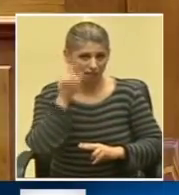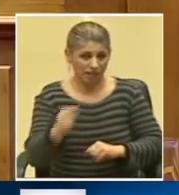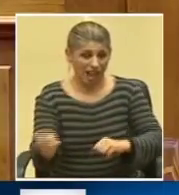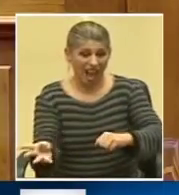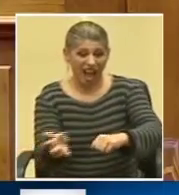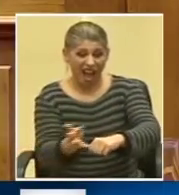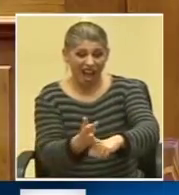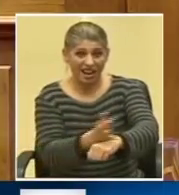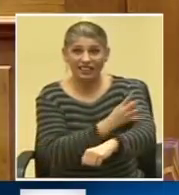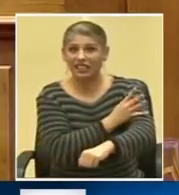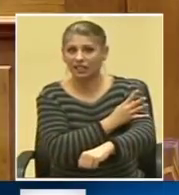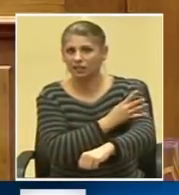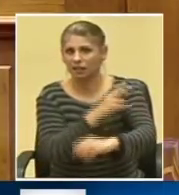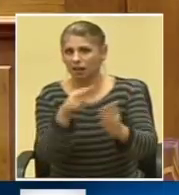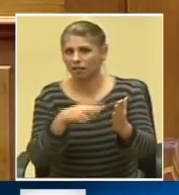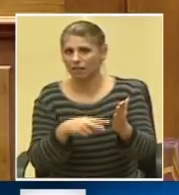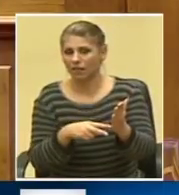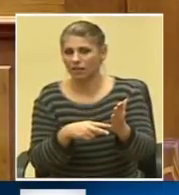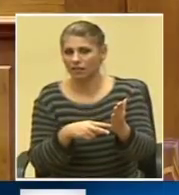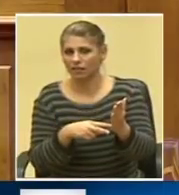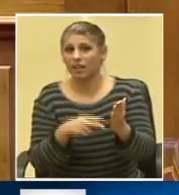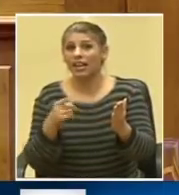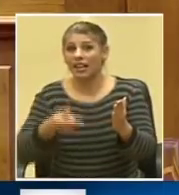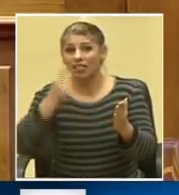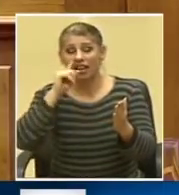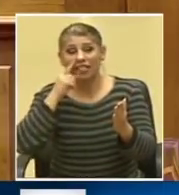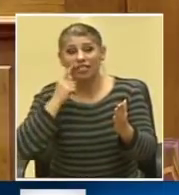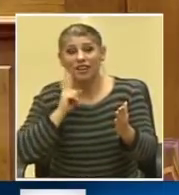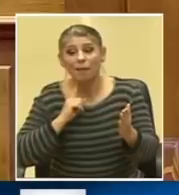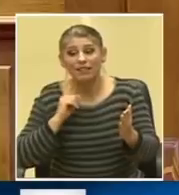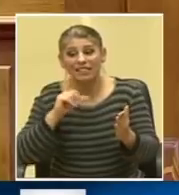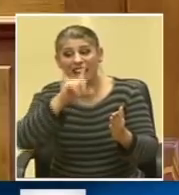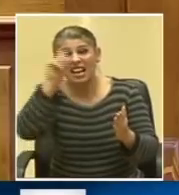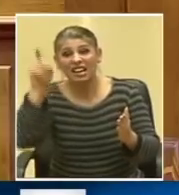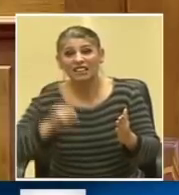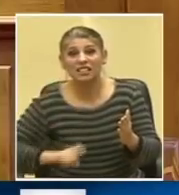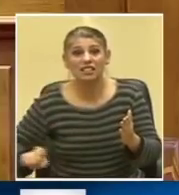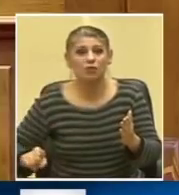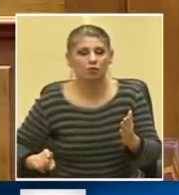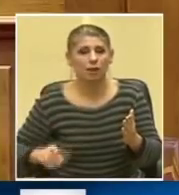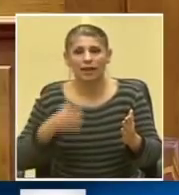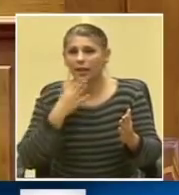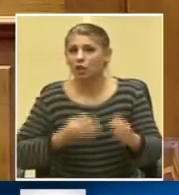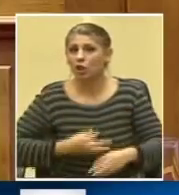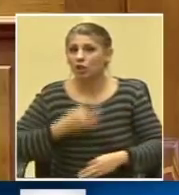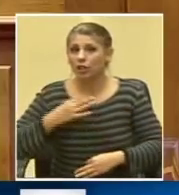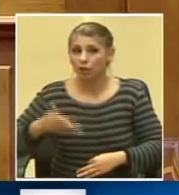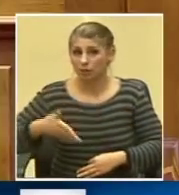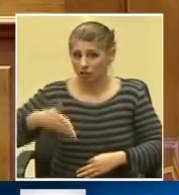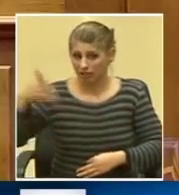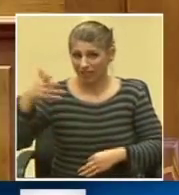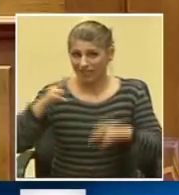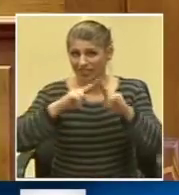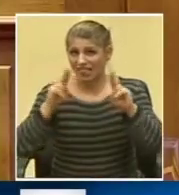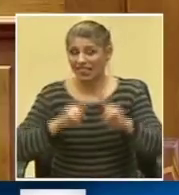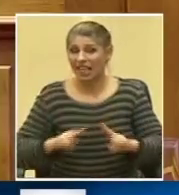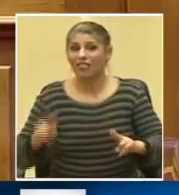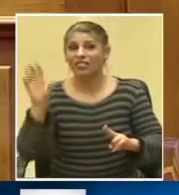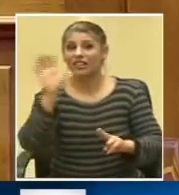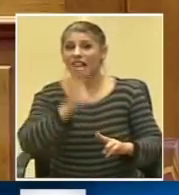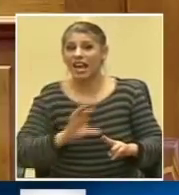ανατριχιαστικά να τα διαβάζεις και θα είναι δραματικά να τα ζήσουμε. Διότι ο κύριος Μητσοτάκης στη ΔΕΘ, κυρίες και κύριοι